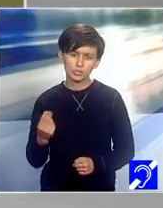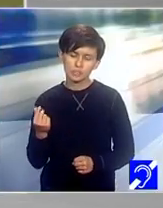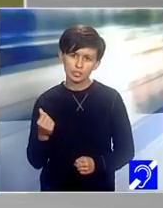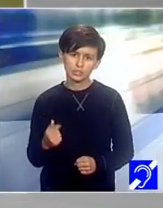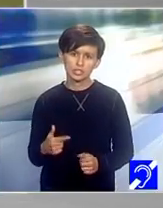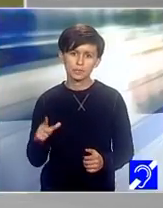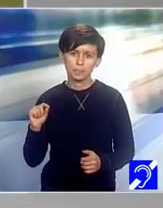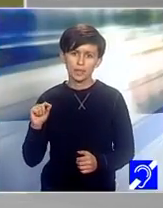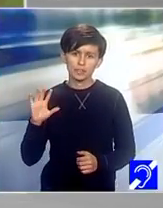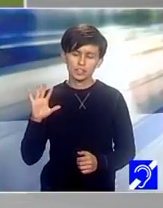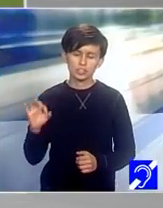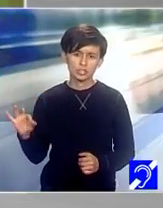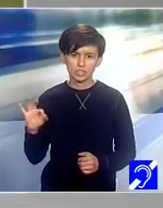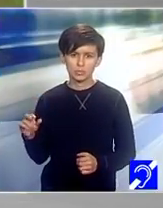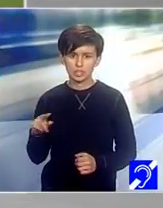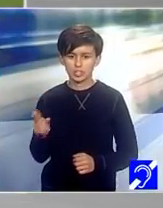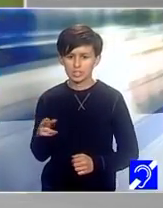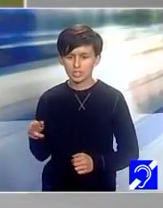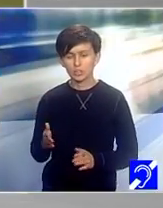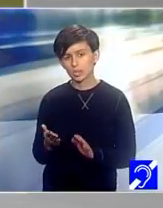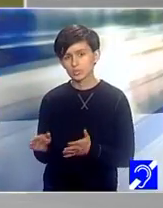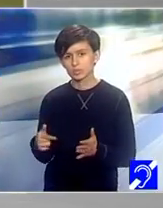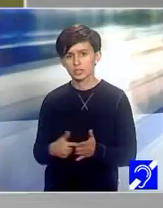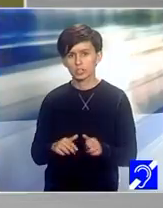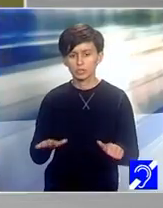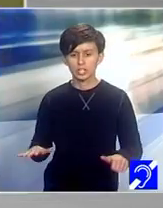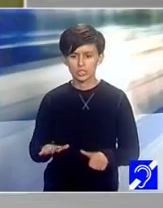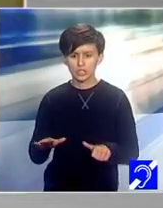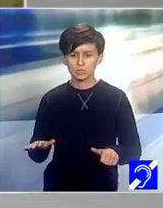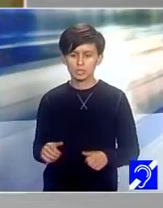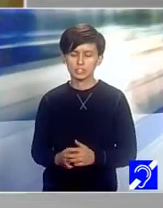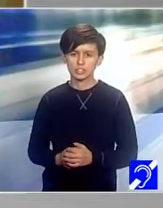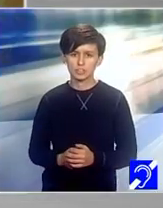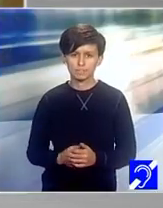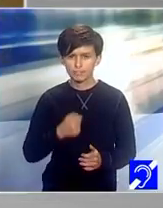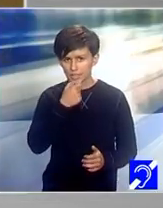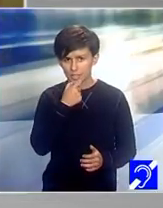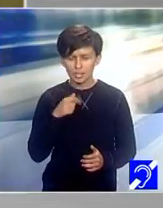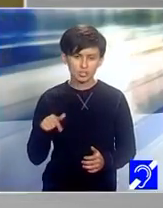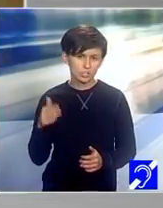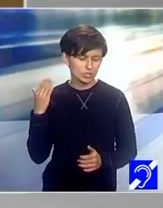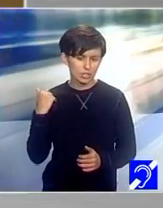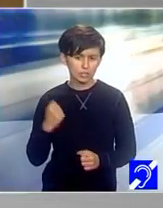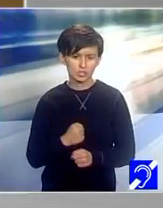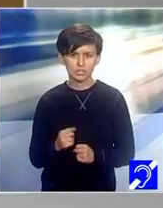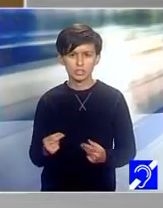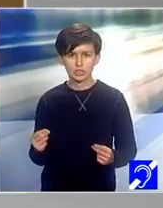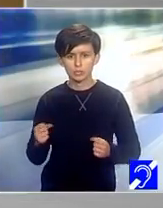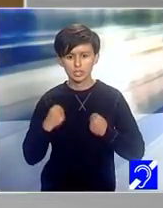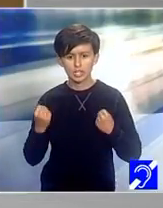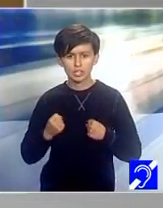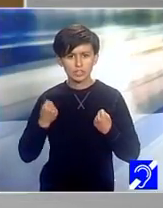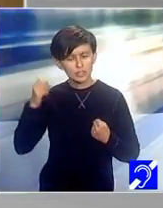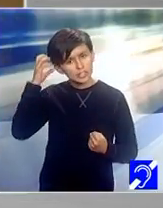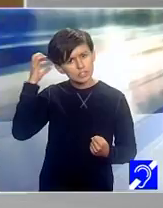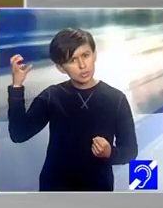lucru pe care îl vom face. Am început deja din anul 2016, dacă știți, anul ăsta au avut loc acolo destul de multe activități